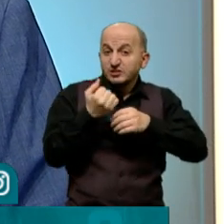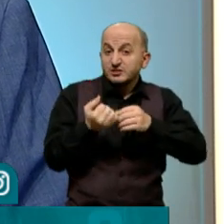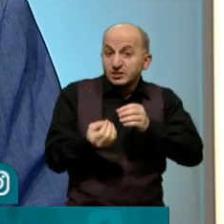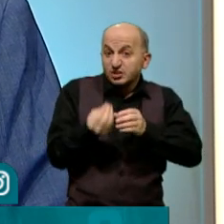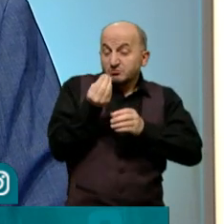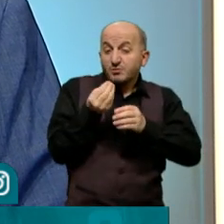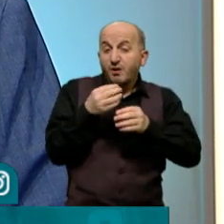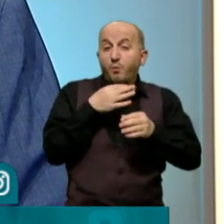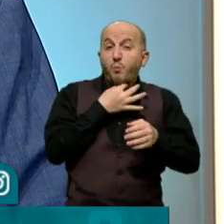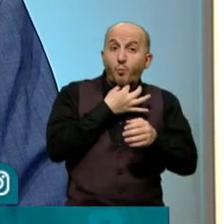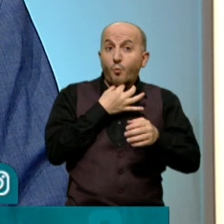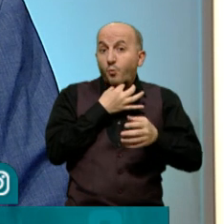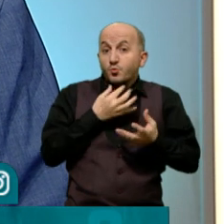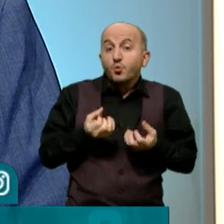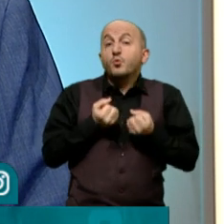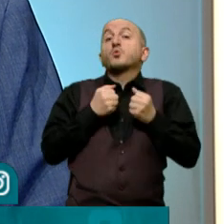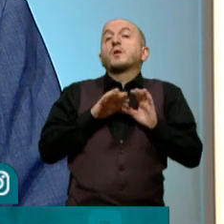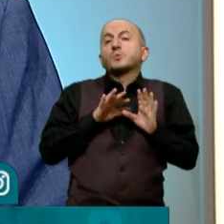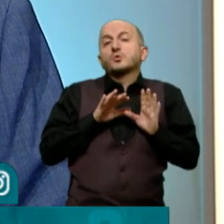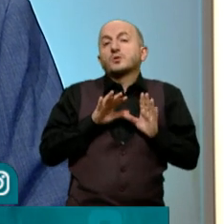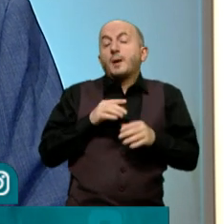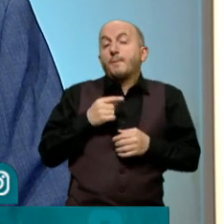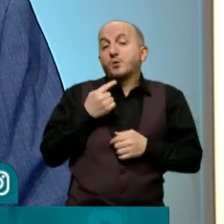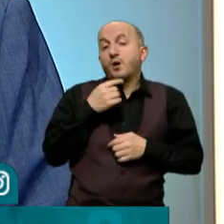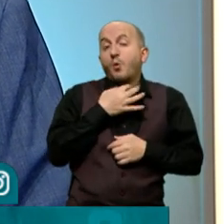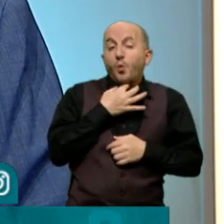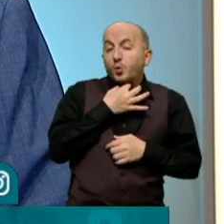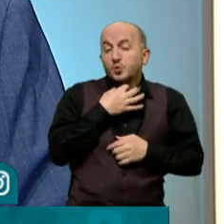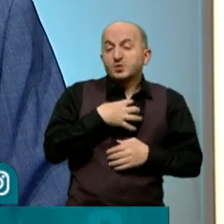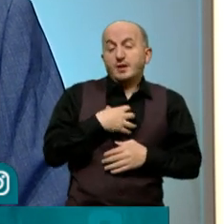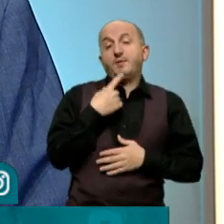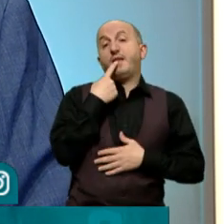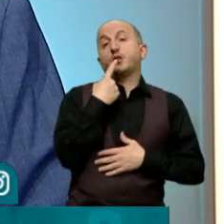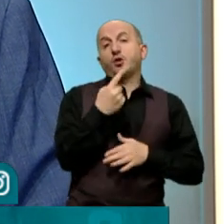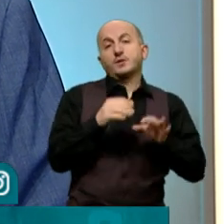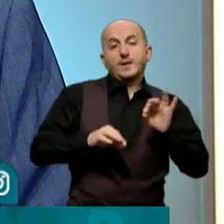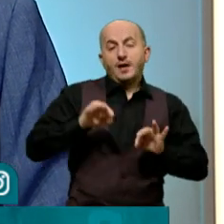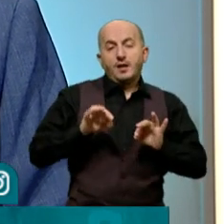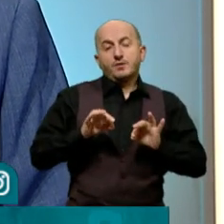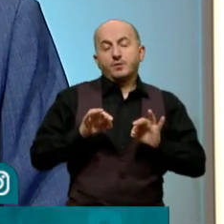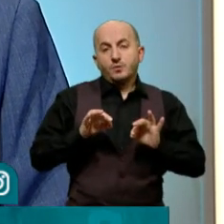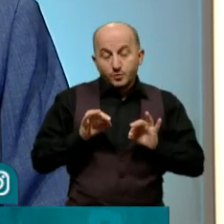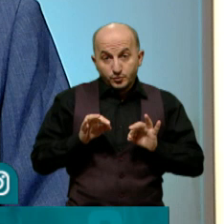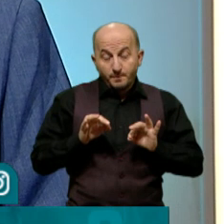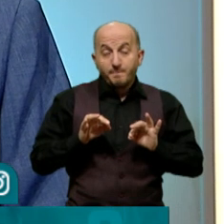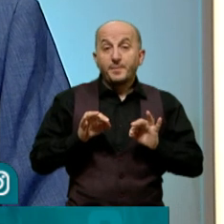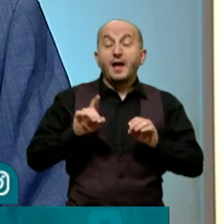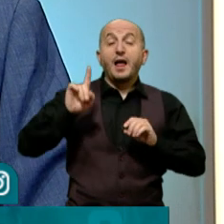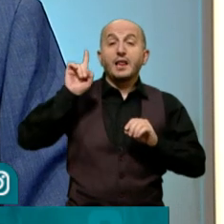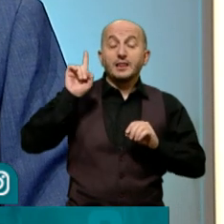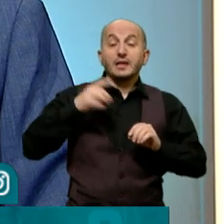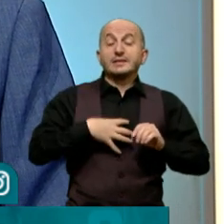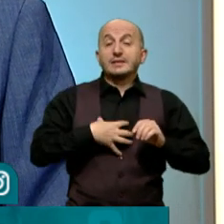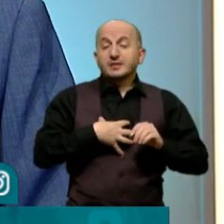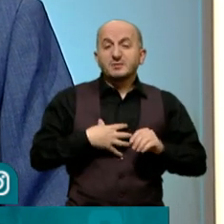kurtulamıyorsa biz buna ne diyoruz? Özür sahibi, sahibi özür olarak değerlendiriyoruz. Özür sahiplerine dinimizin